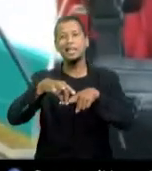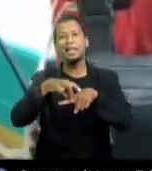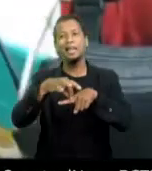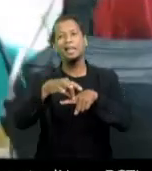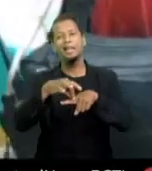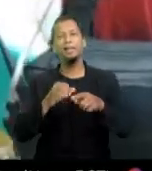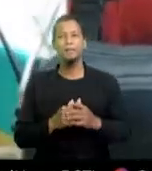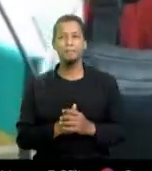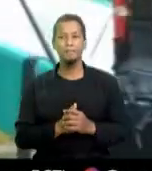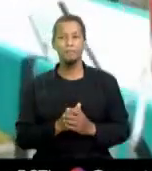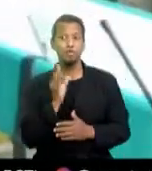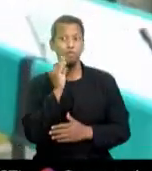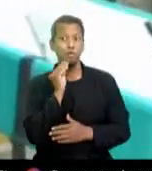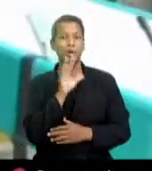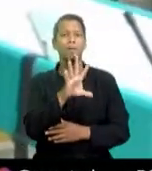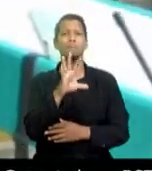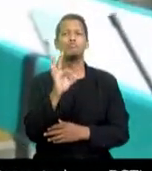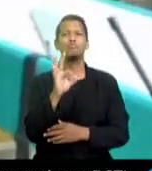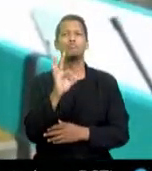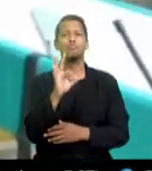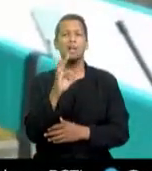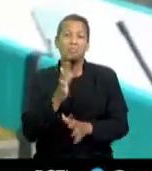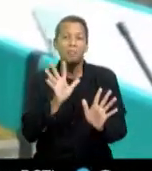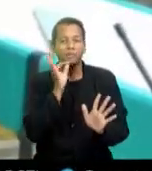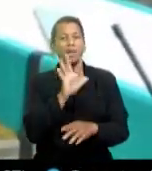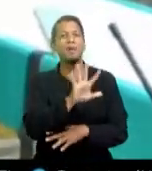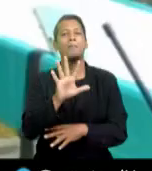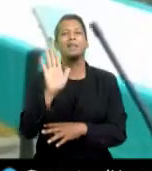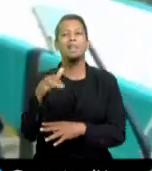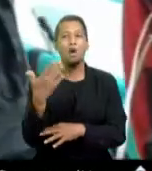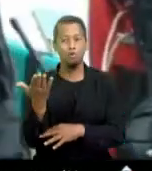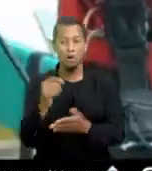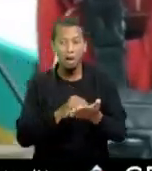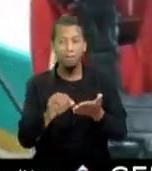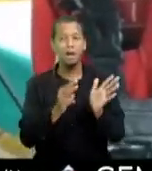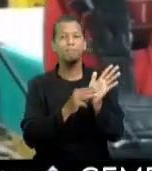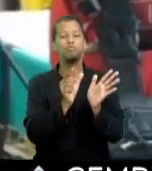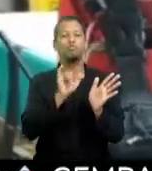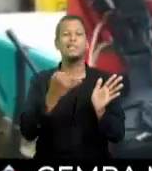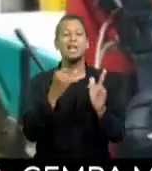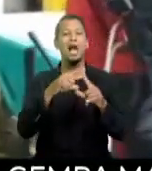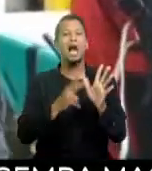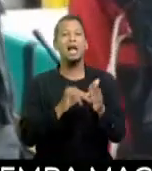tahun, 55, Mujiati. Apa sudah dikenali untuk warga sekitar oleh warga sekitar?